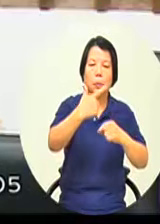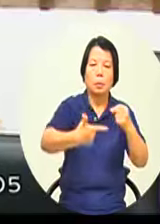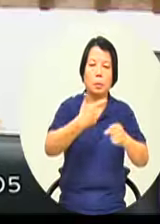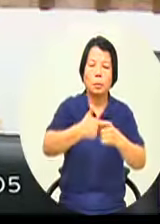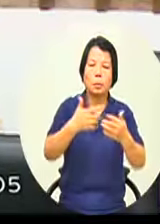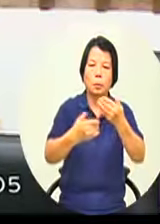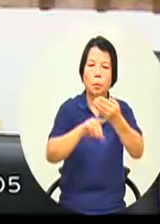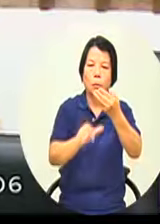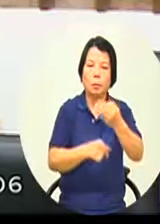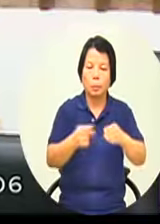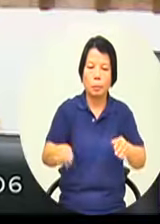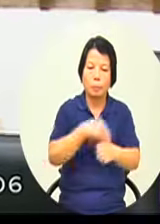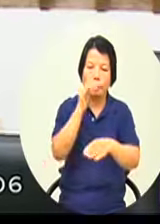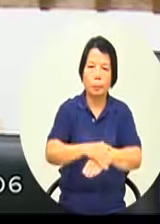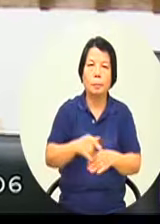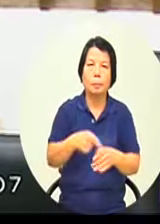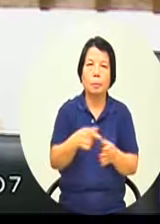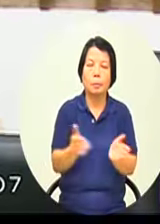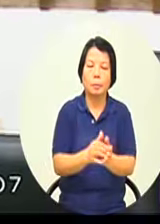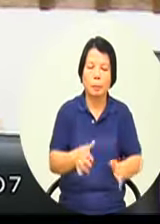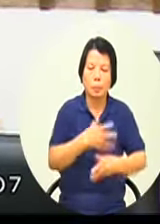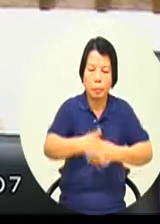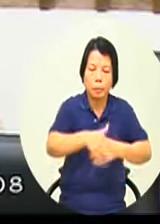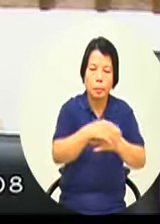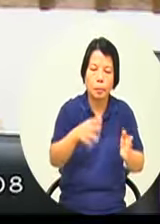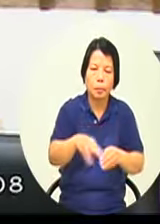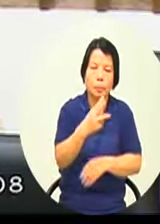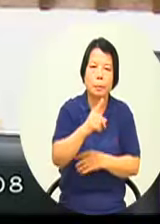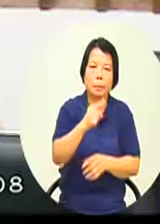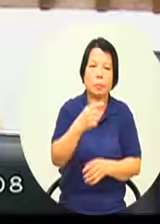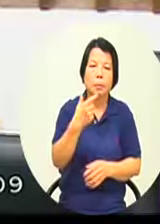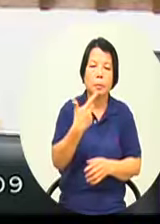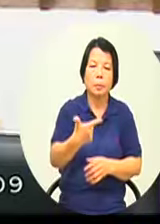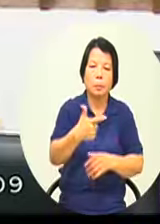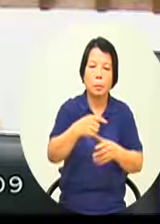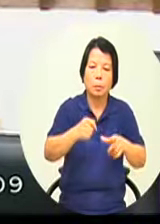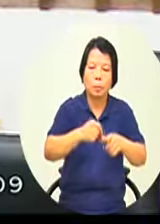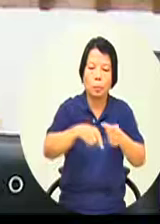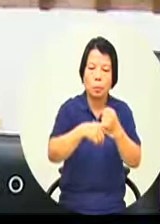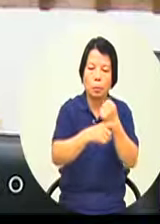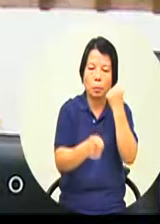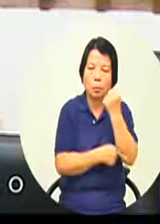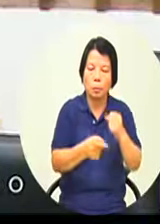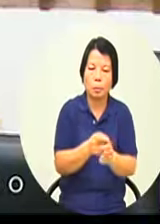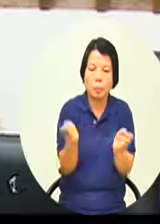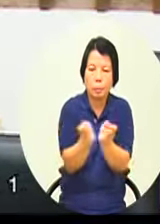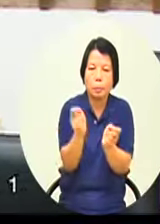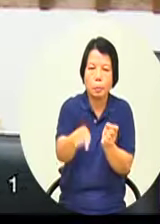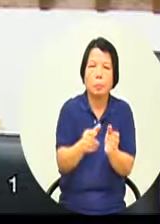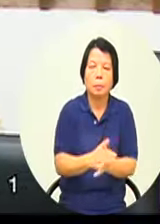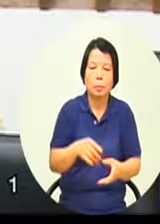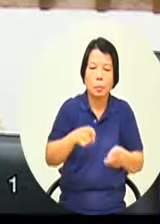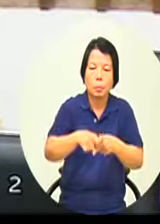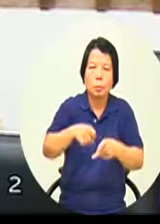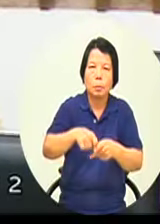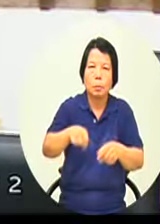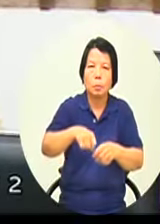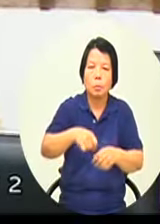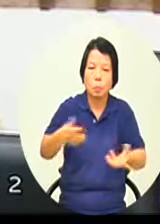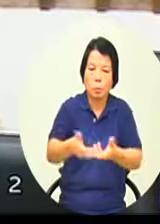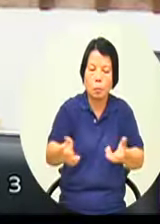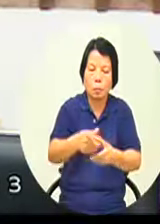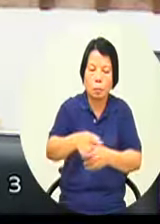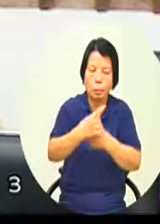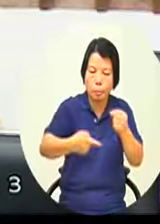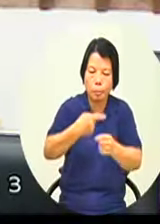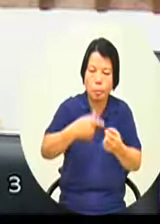哦。那排水箱涵有316公尺，其实也不是很长，可是这个工期需要1年多。那因为